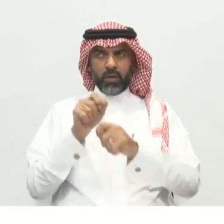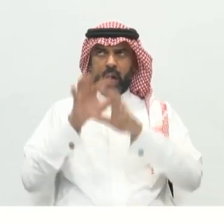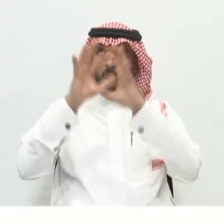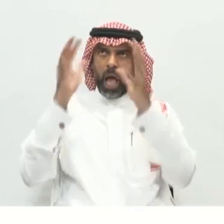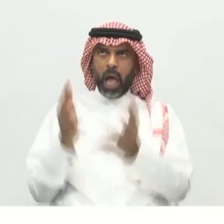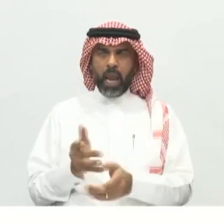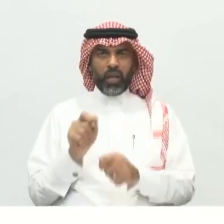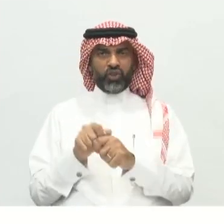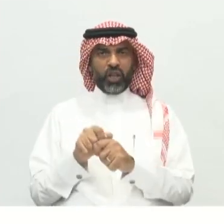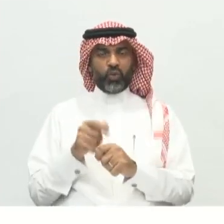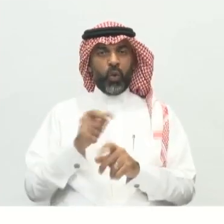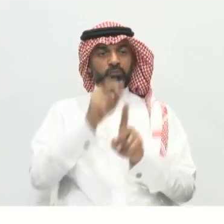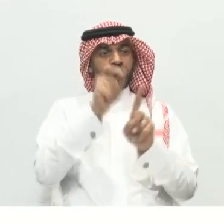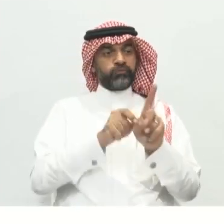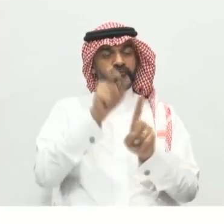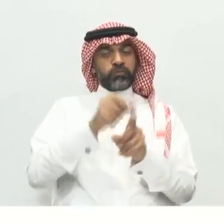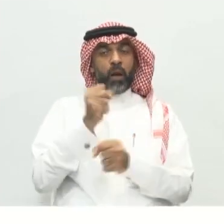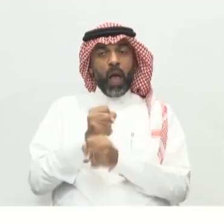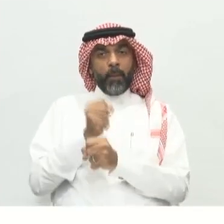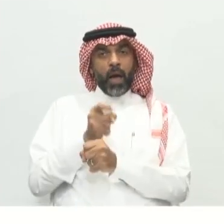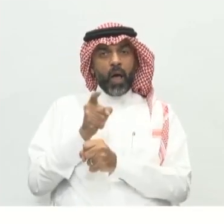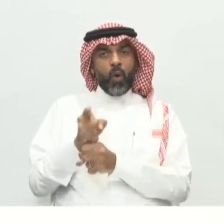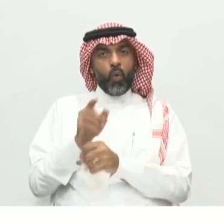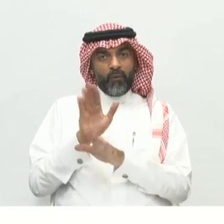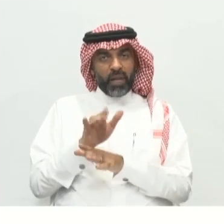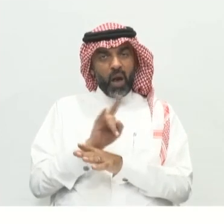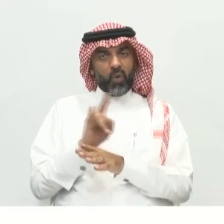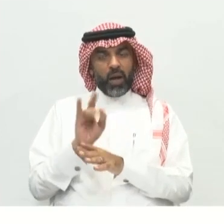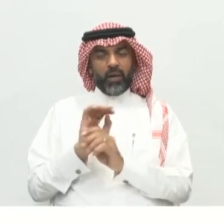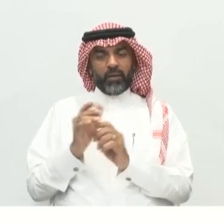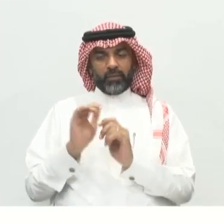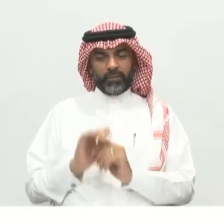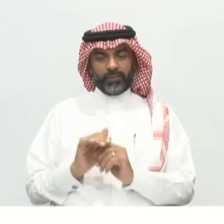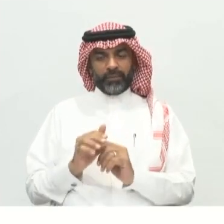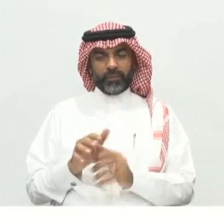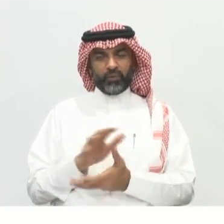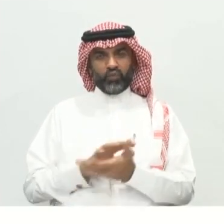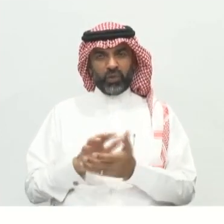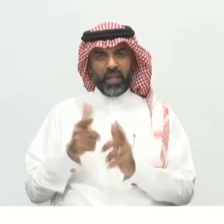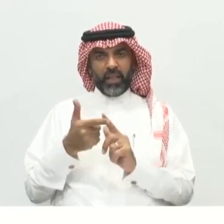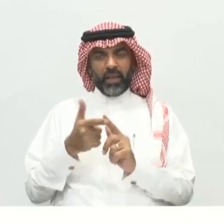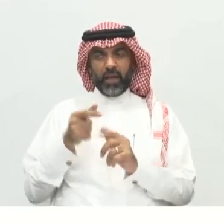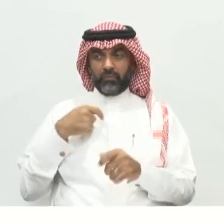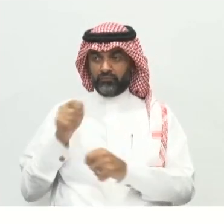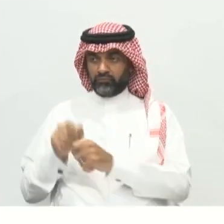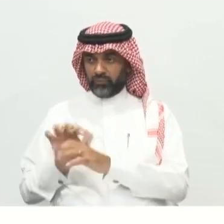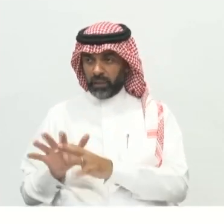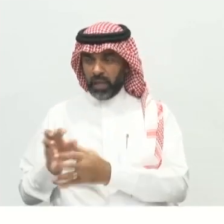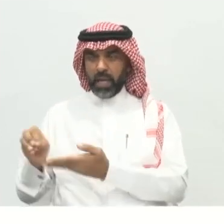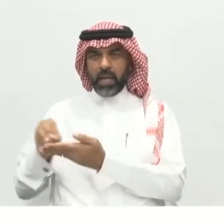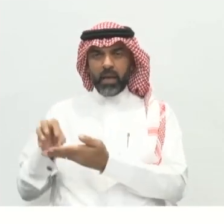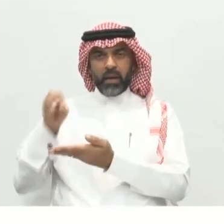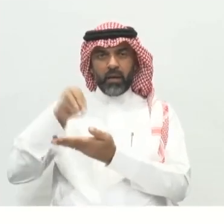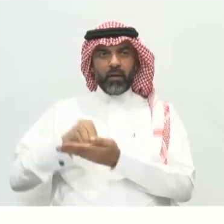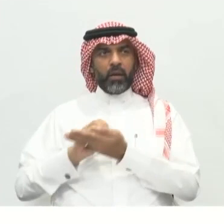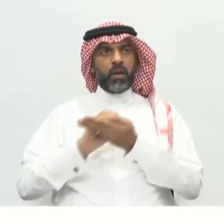وتوفر العماله المطلوبه للانتاج ايضا المشكله الاخرى نقل الموارد متغيرات القرار